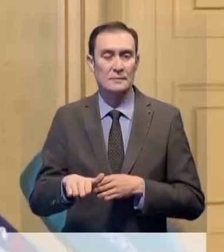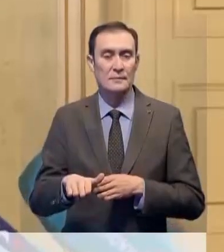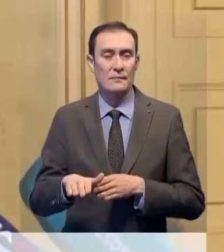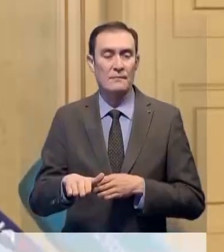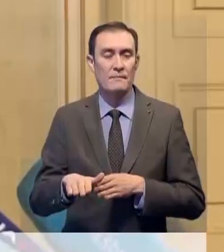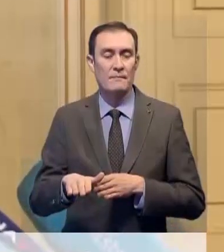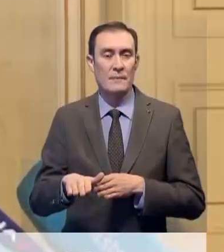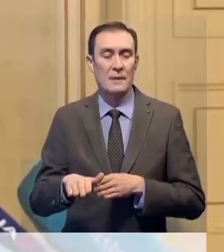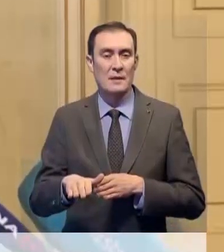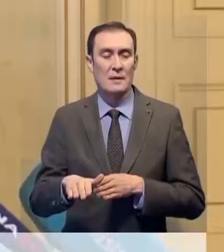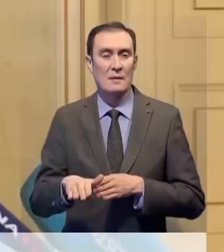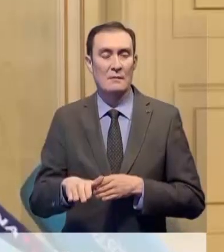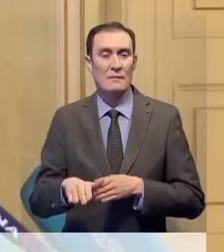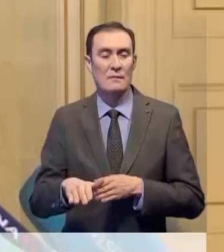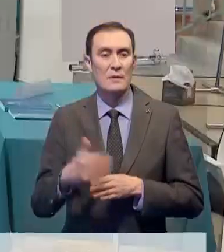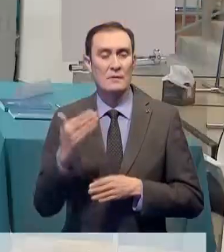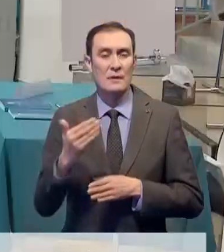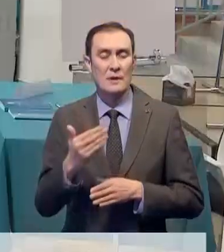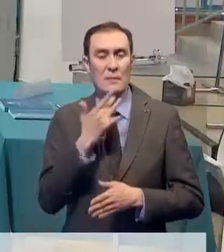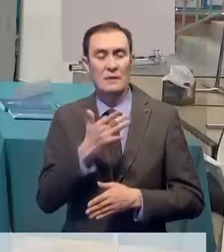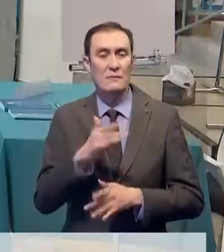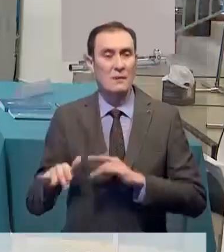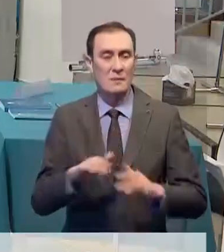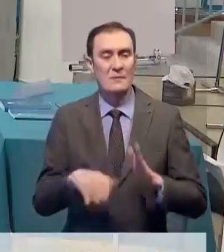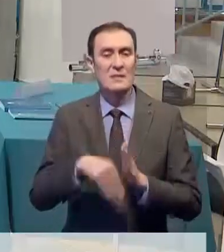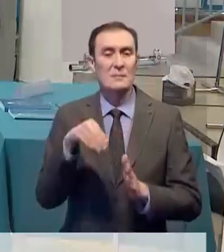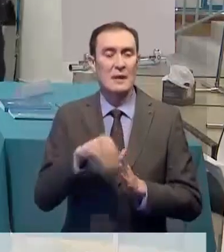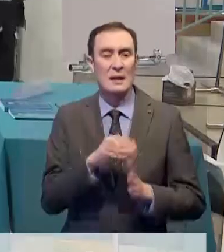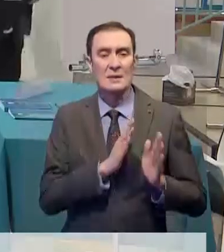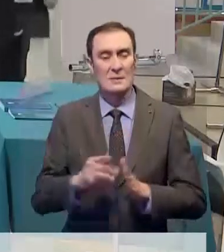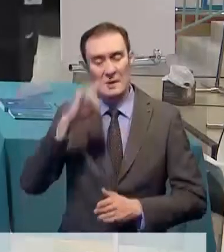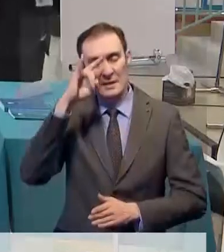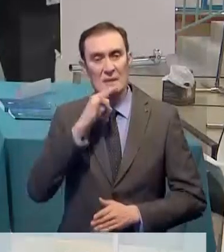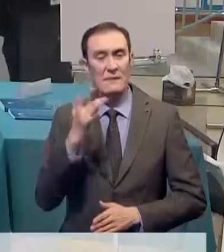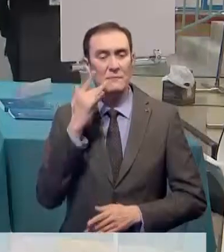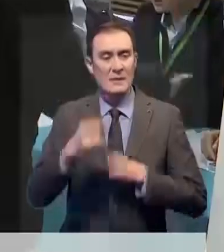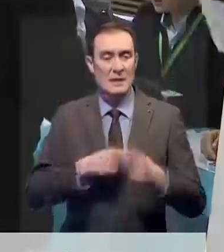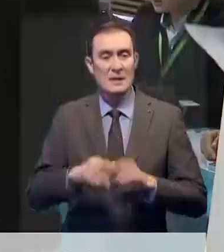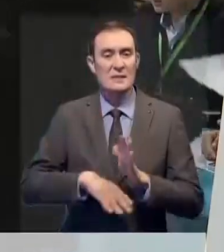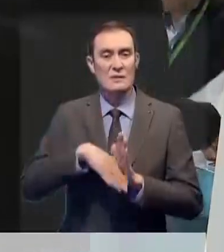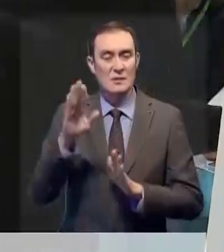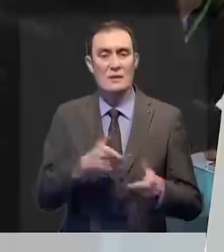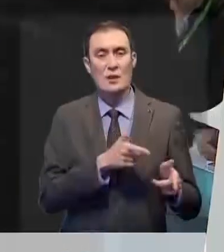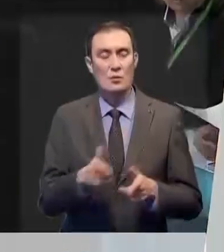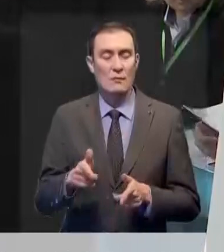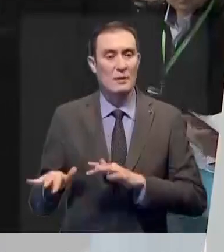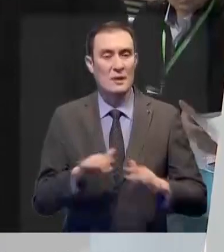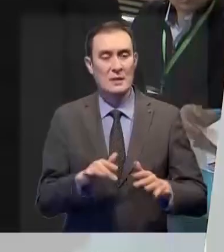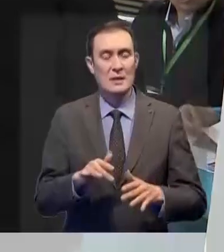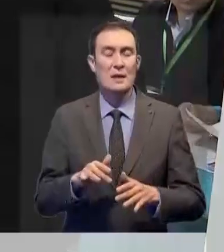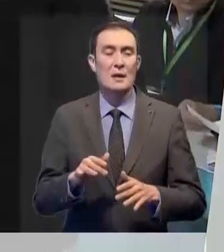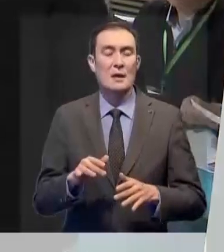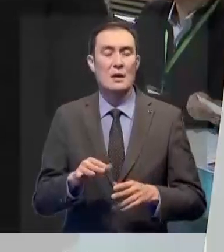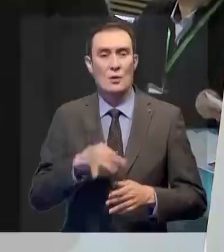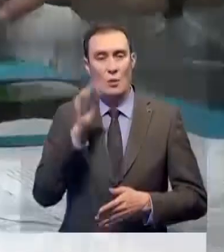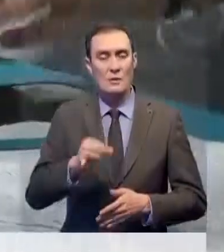использовали всех этих политических мероприятий. Избирательная система Казахстана постоянно совершенствуется и всегда готова пройти проверку на